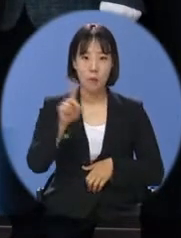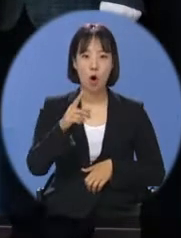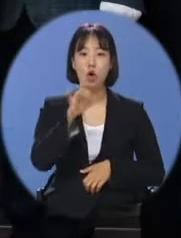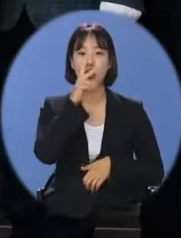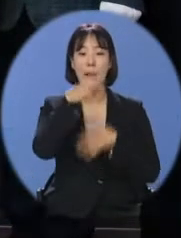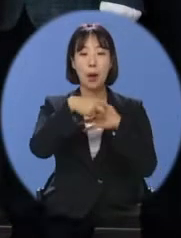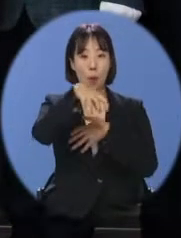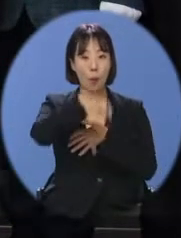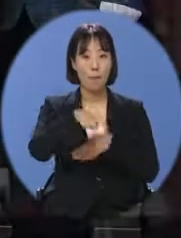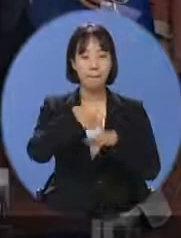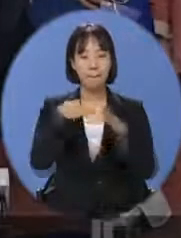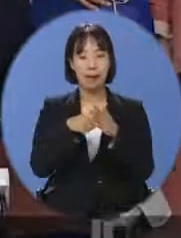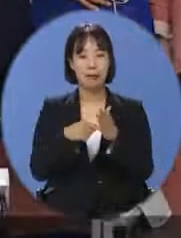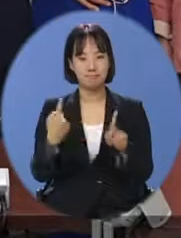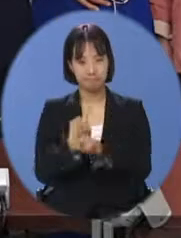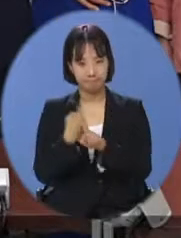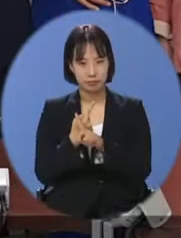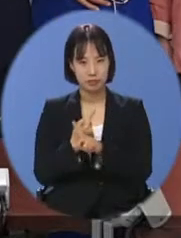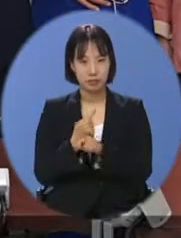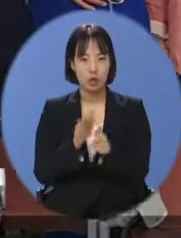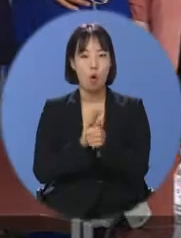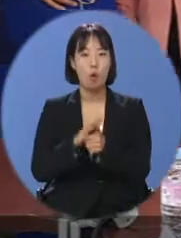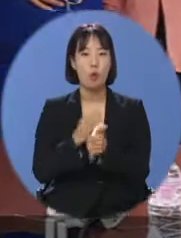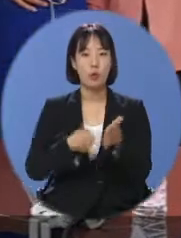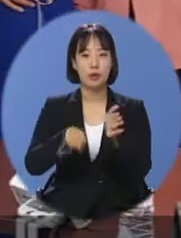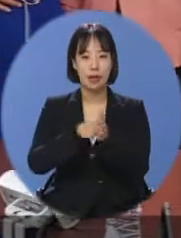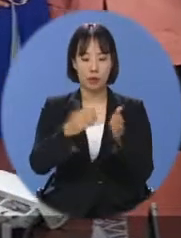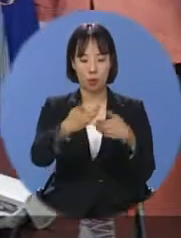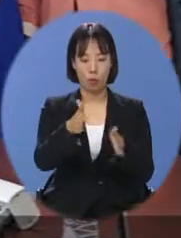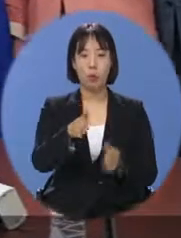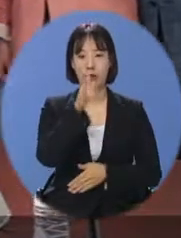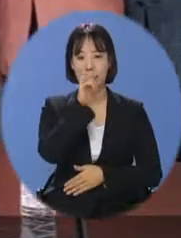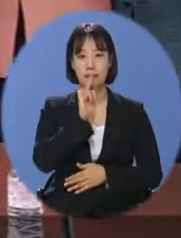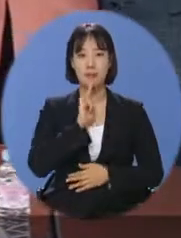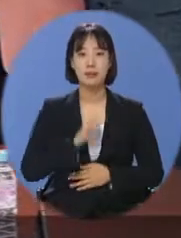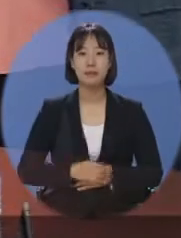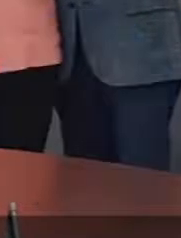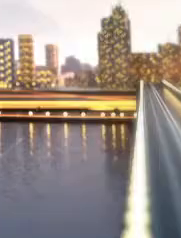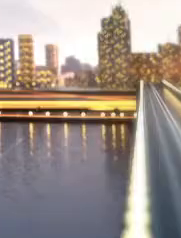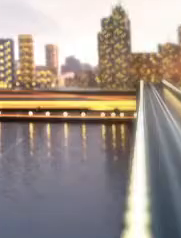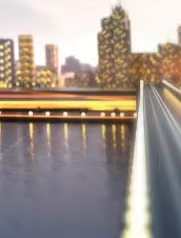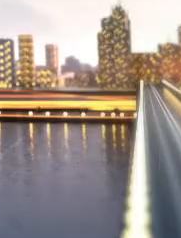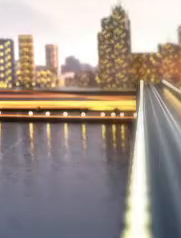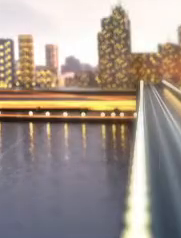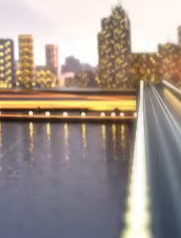경찰관의 심리 상담과 치료를 위한 전용 공간을 마련했습니다. 목포였습니다.